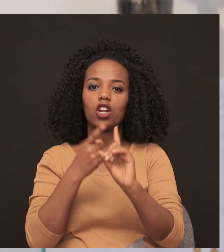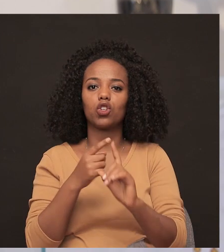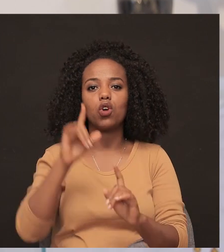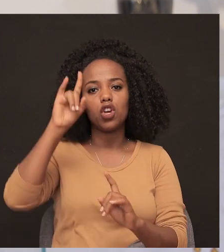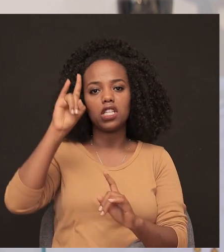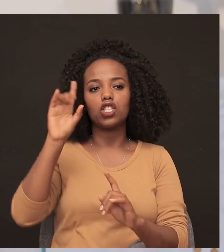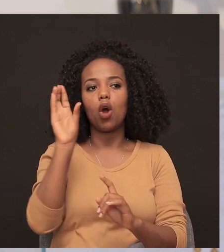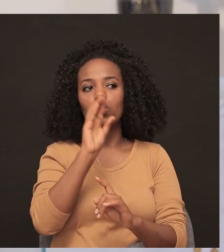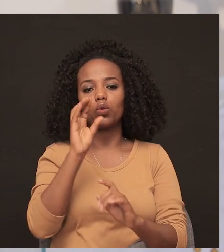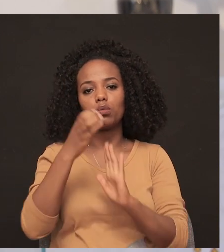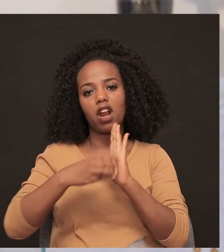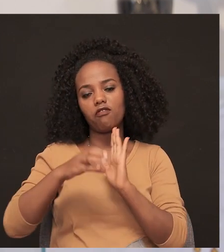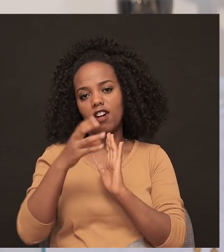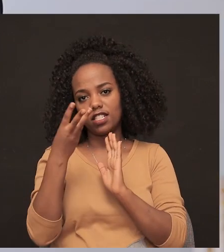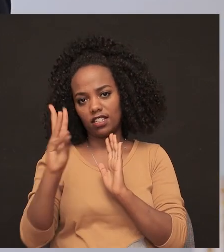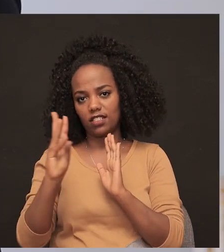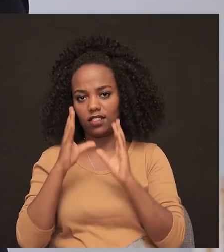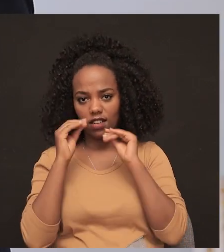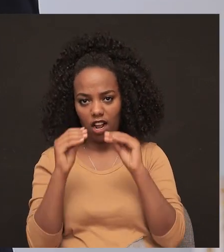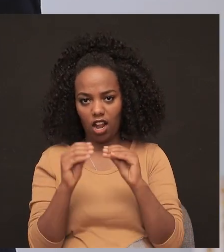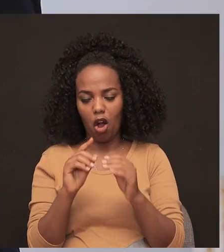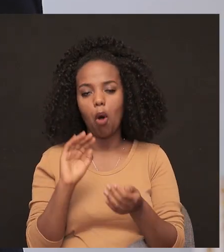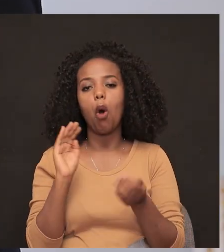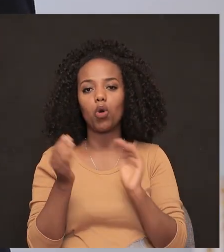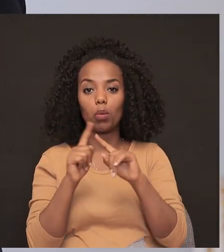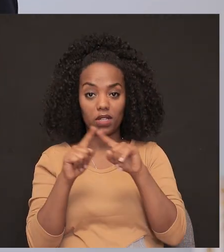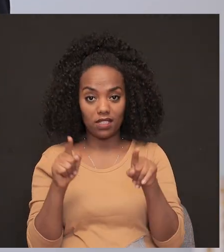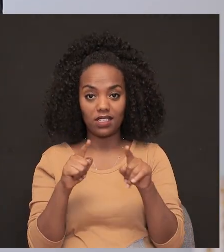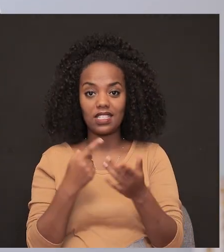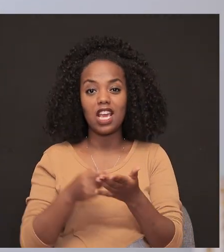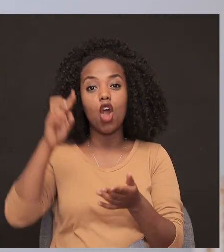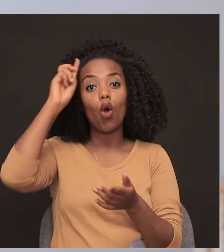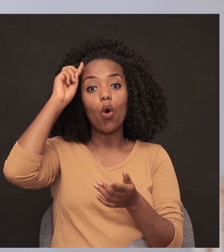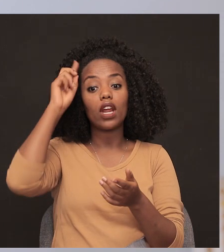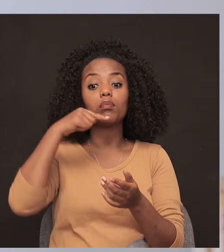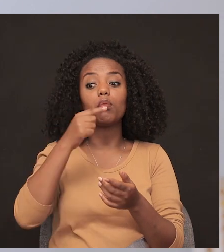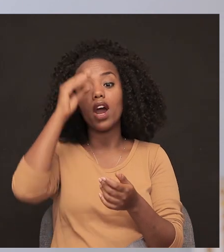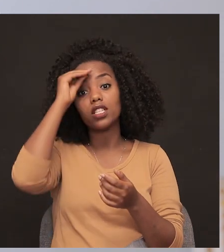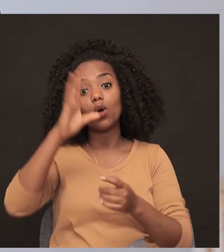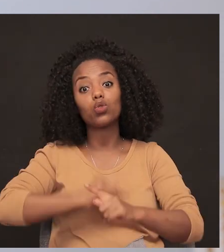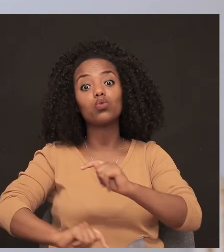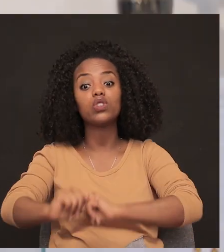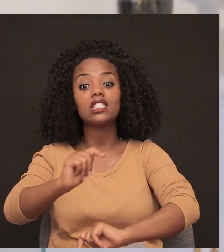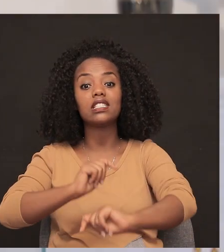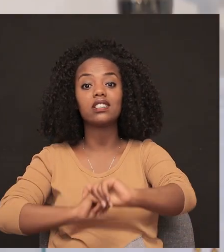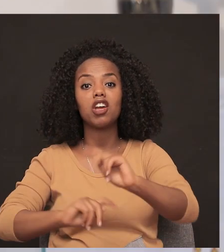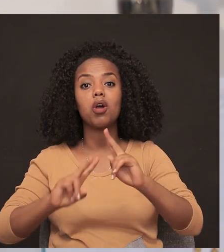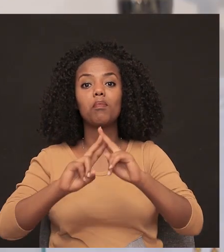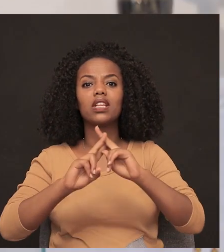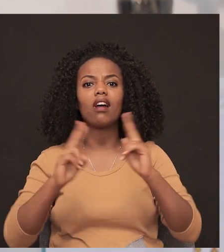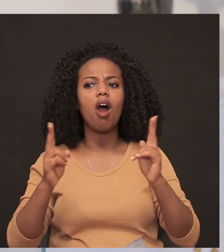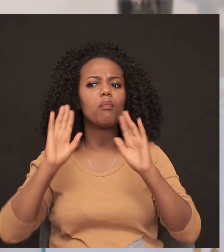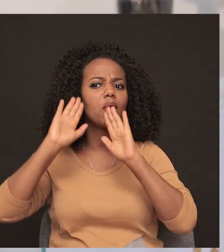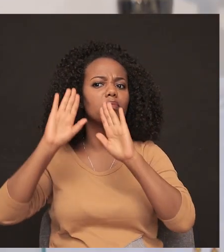ምዕራፍ 16 ይናገራል። ሆኖም ግን የዚህ ቆሬ የሚባለው ሰው ትውልድ በጣም